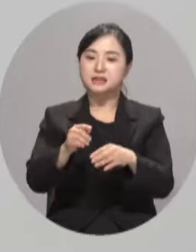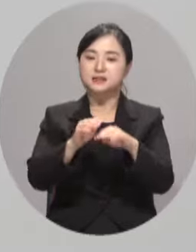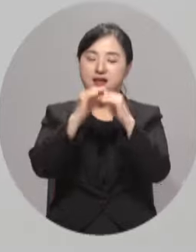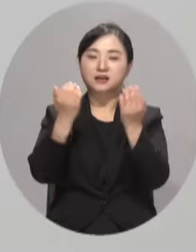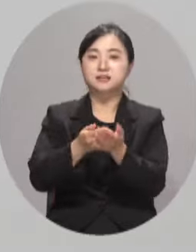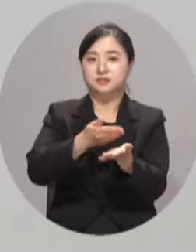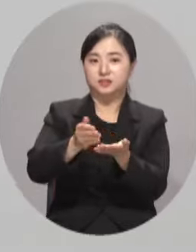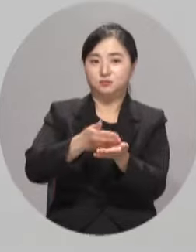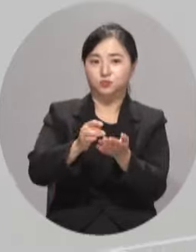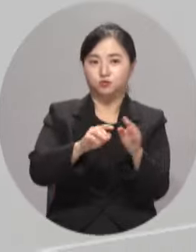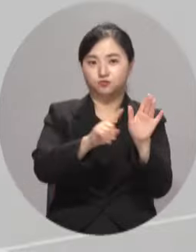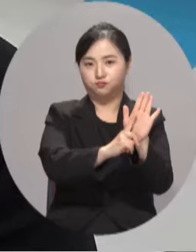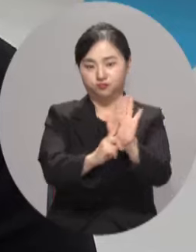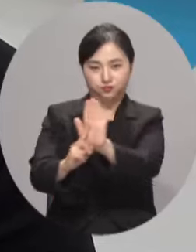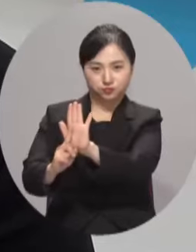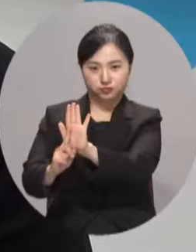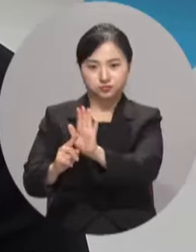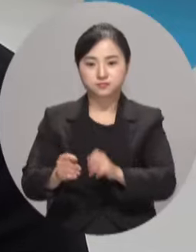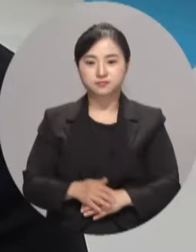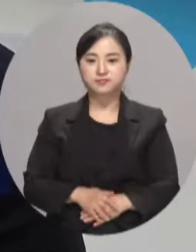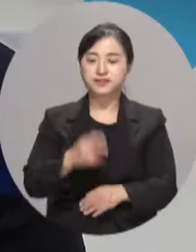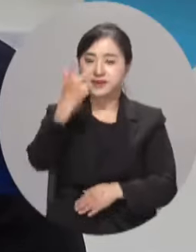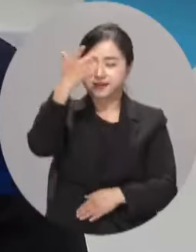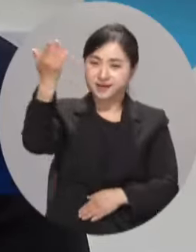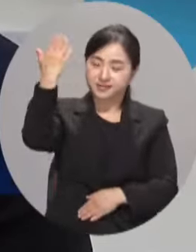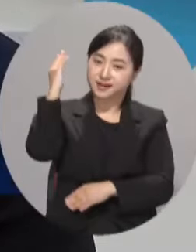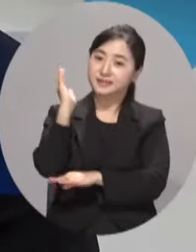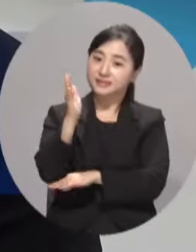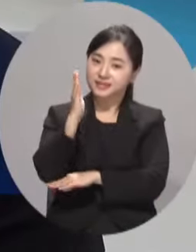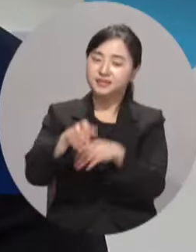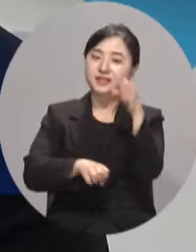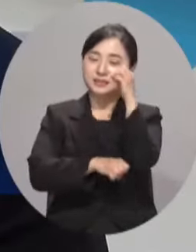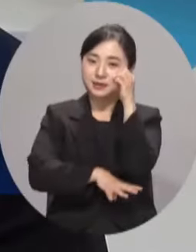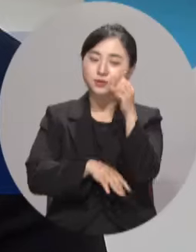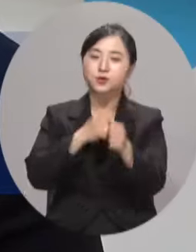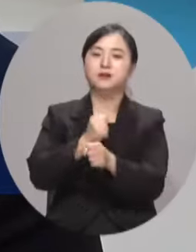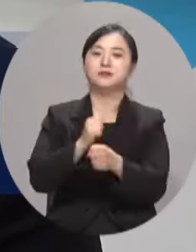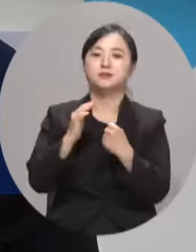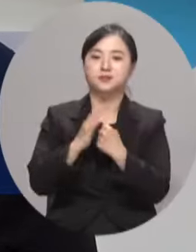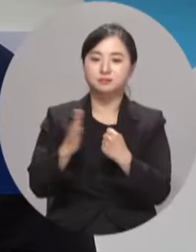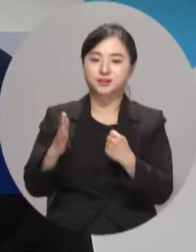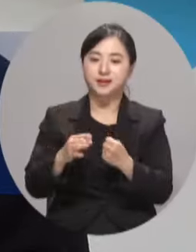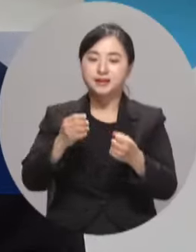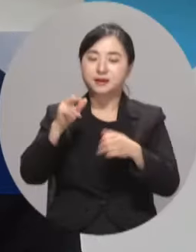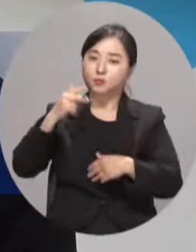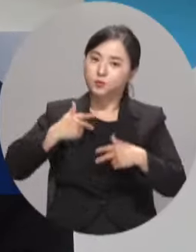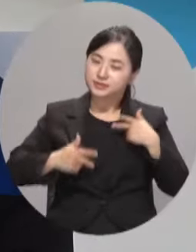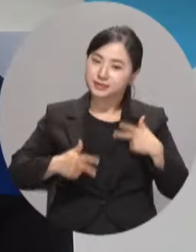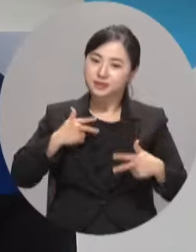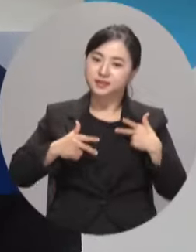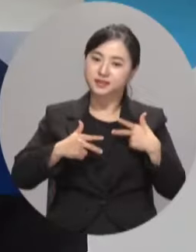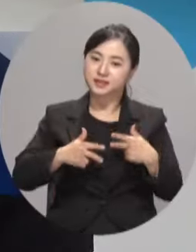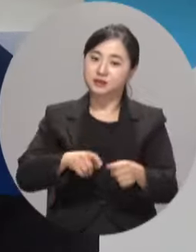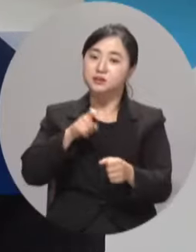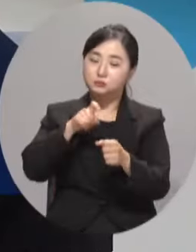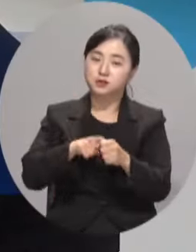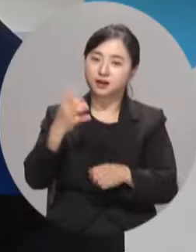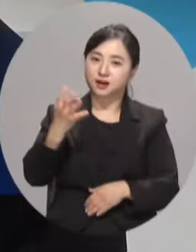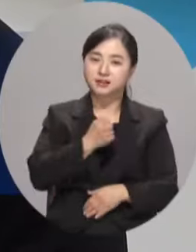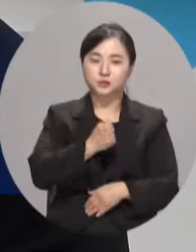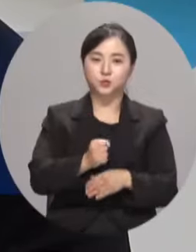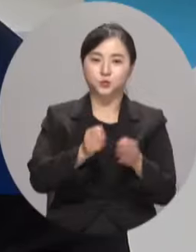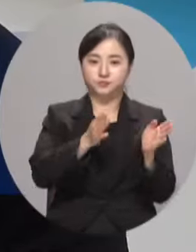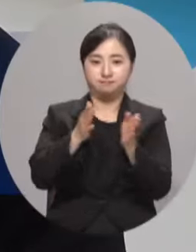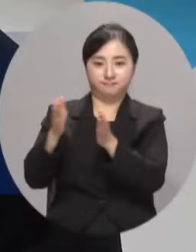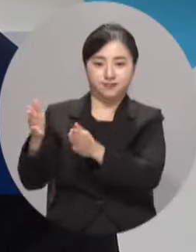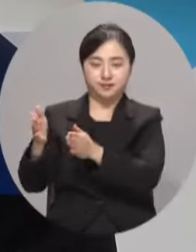수채화로 담아냈습니다. 옛 이야기를 기반으로 하니까 재미있는 그 판타지를 이제 소재로 해서 이야기가 전개가